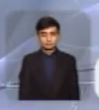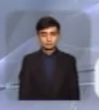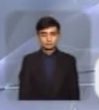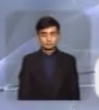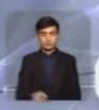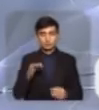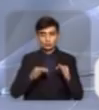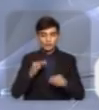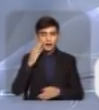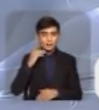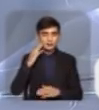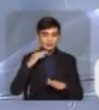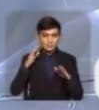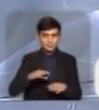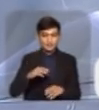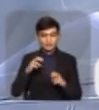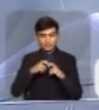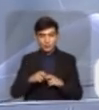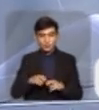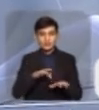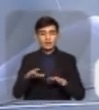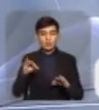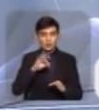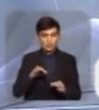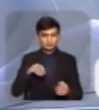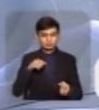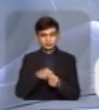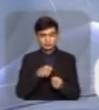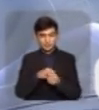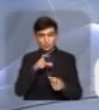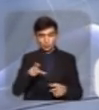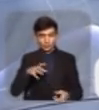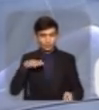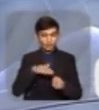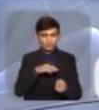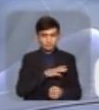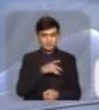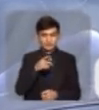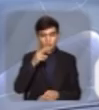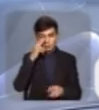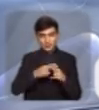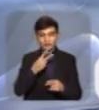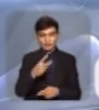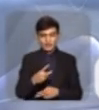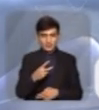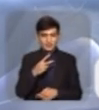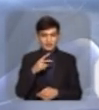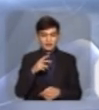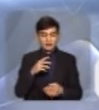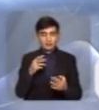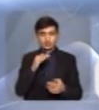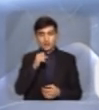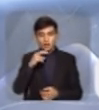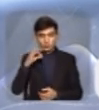А в суде Алматы рассматривают дело о массовом наезде на людей. На скамье подсудимых родные братья Жандоса